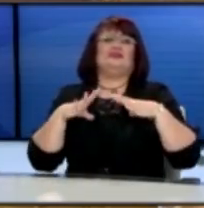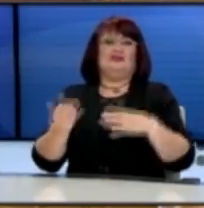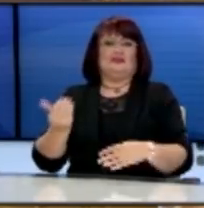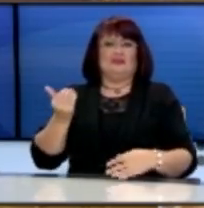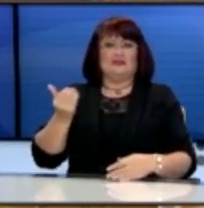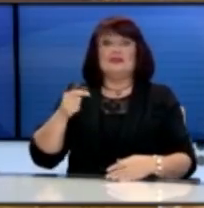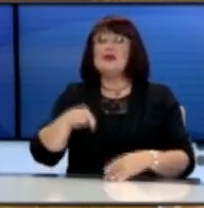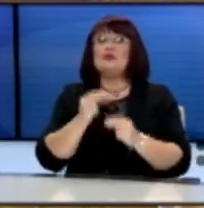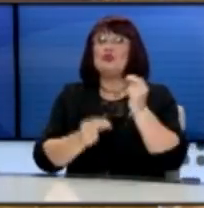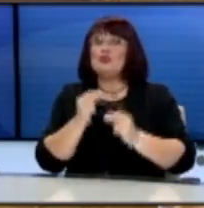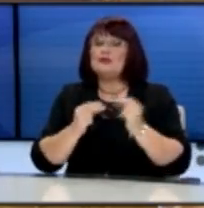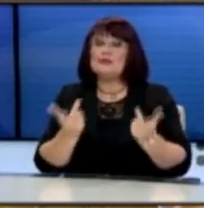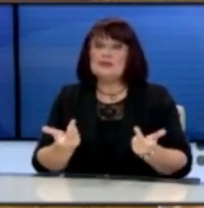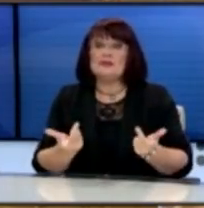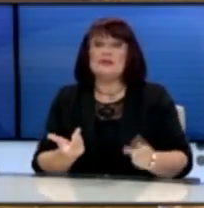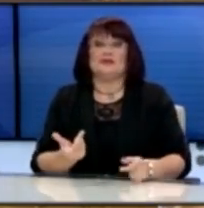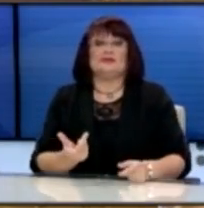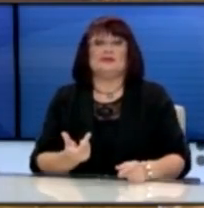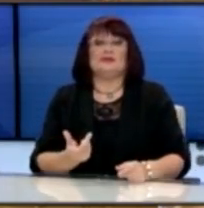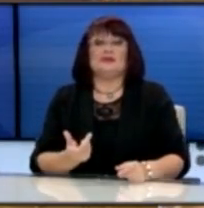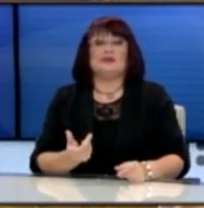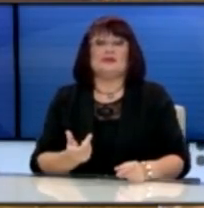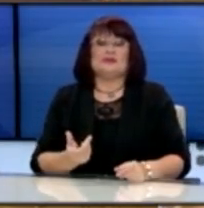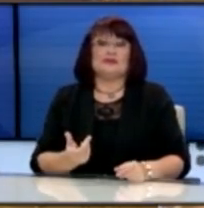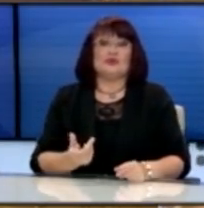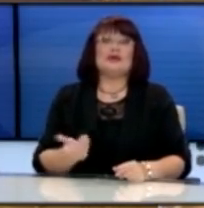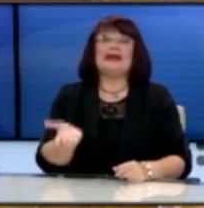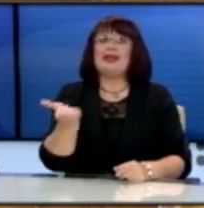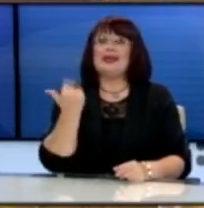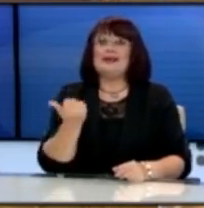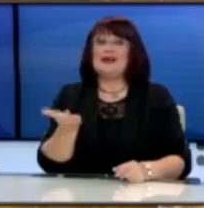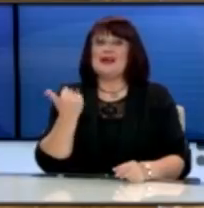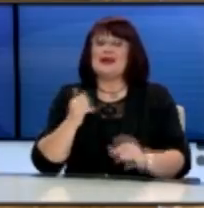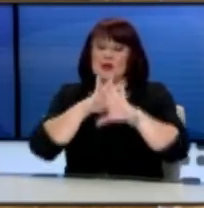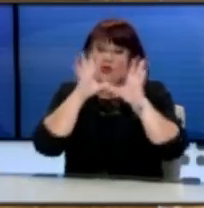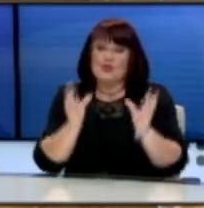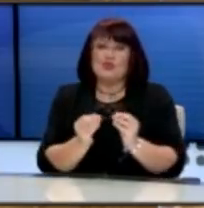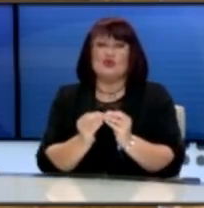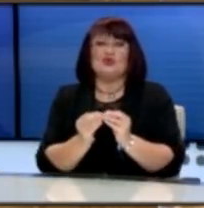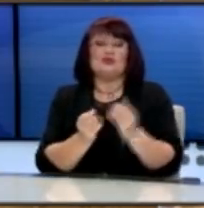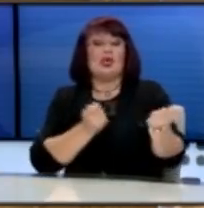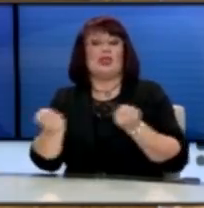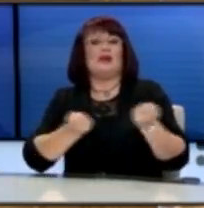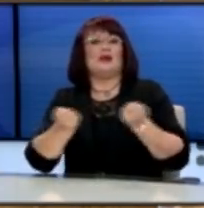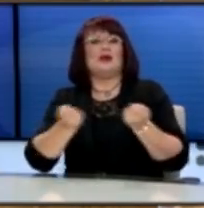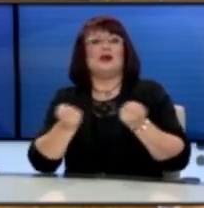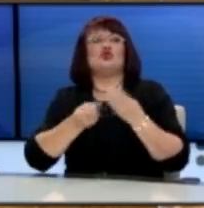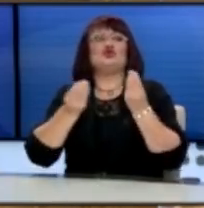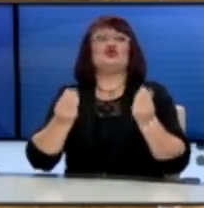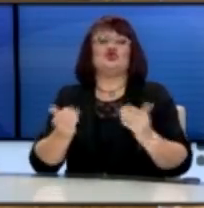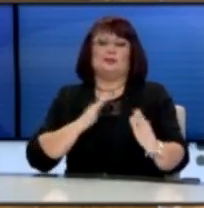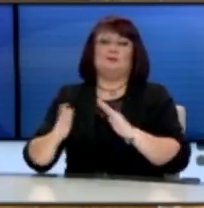Το πρόβλημα όμως βρίσκεται στην απουσία μιας ολοκληρωμένης διαχείρισης